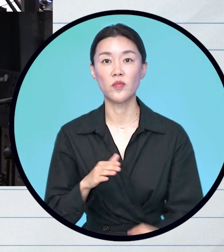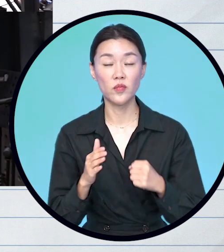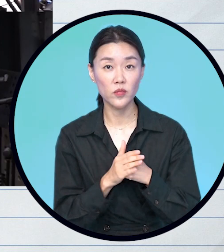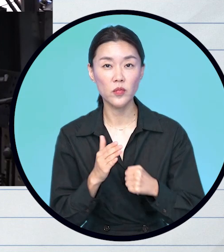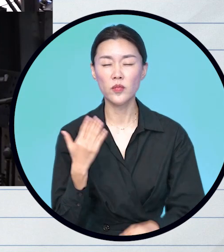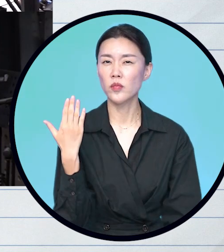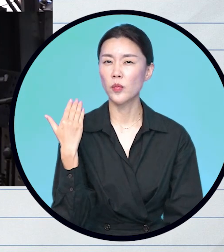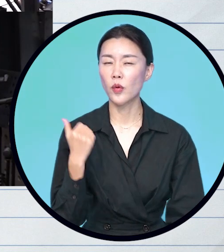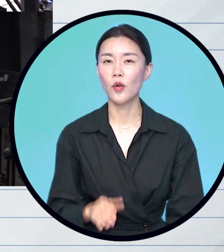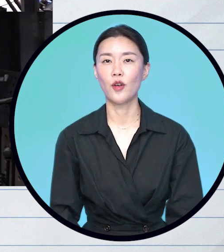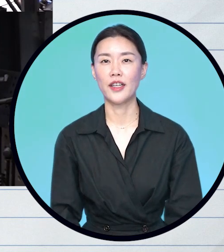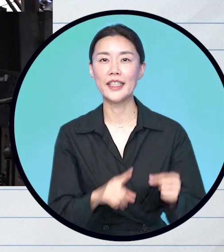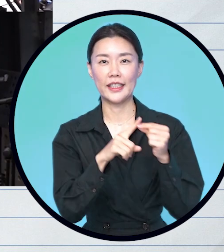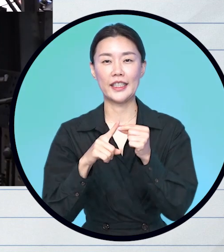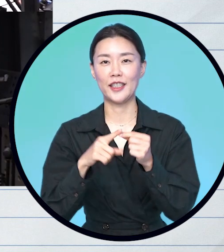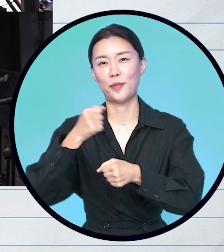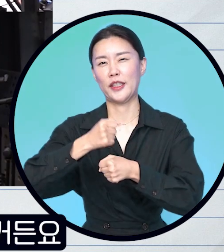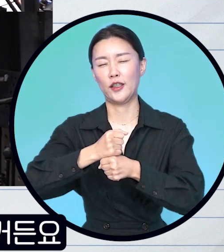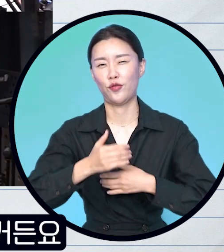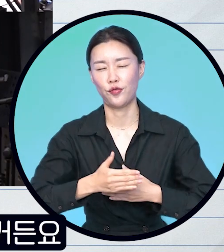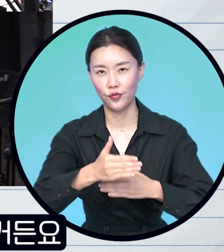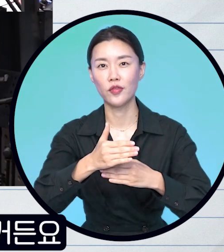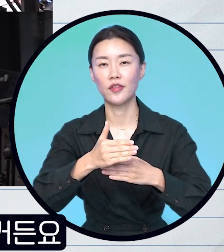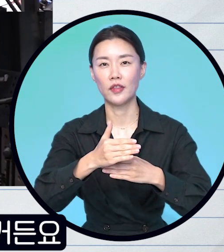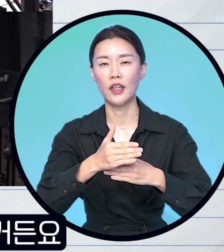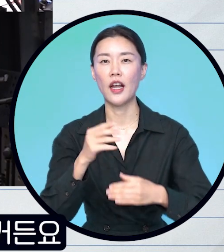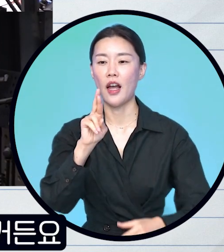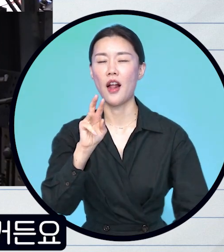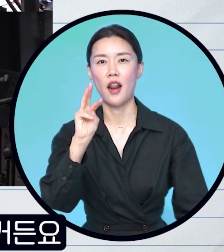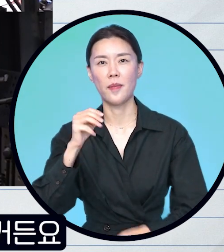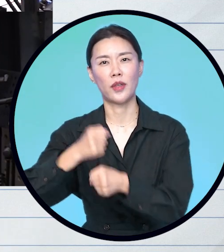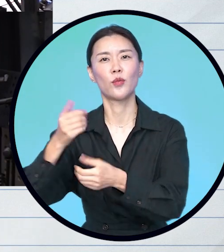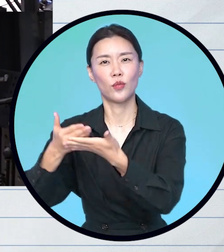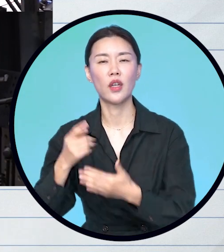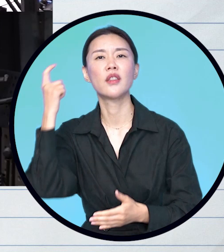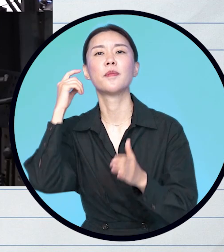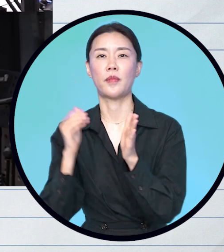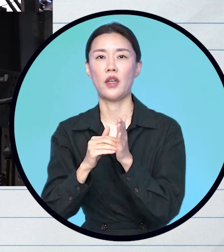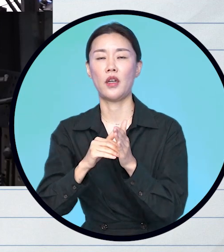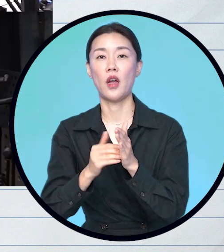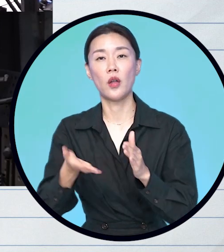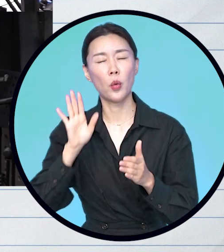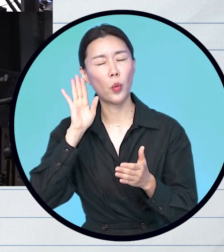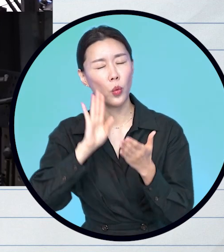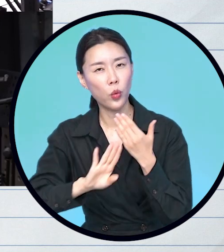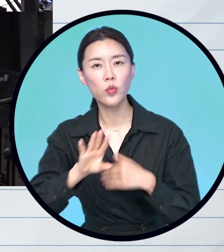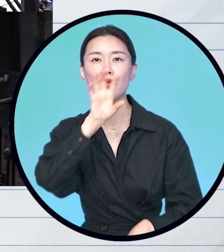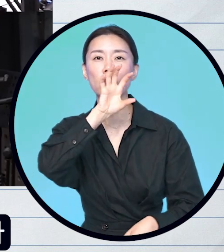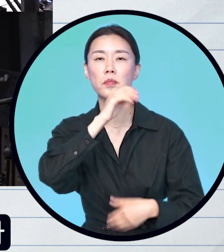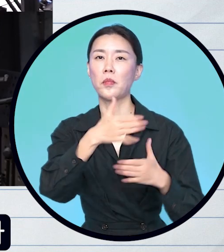이제 그 가사 작업에 참여했다고 이제 들었던 날 연습실에서 우연히 마주쳤거든요. RM 선배님을. 네네. 이제